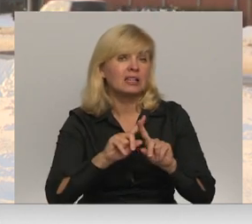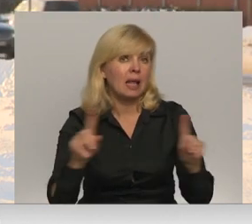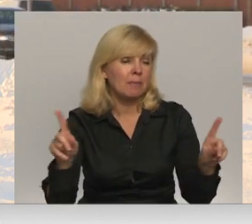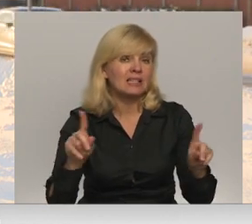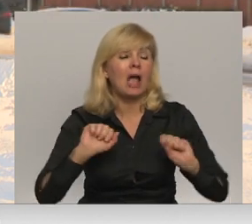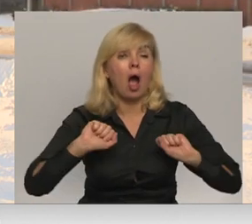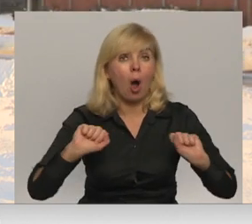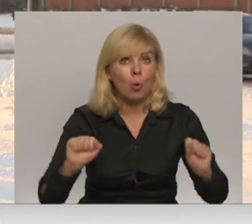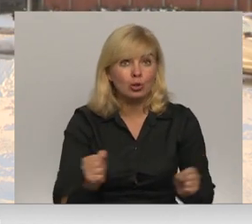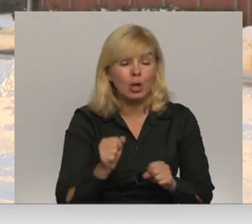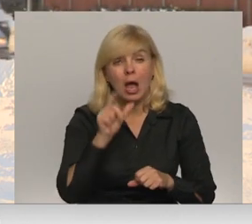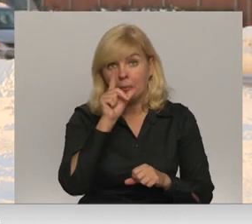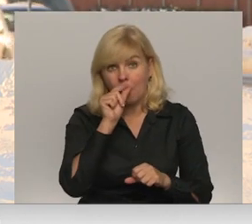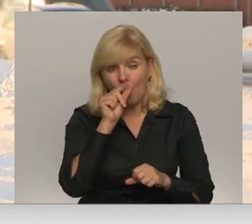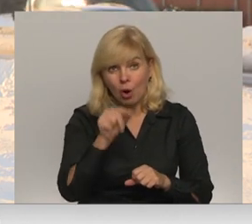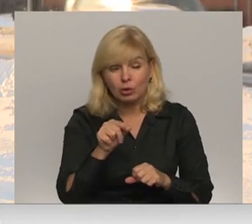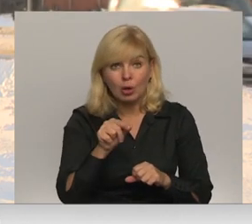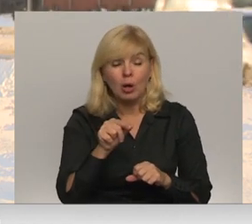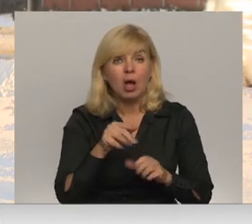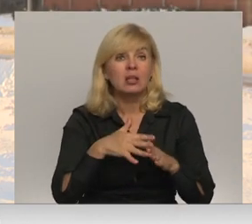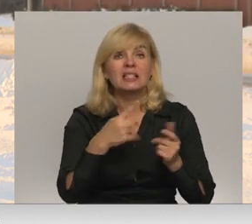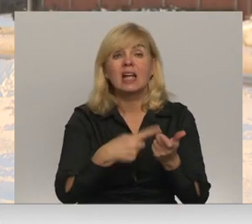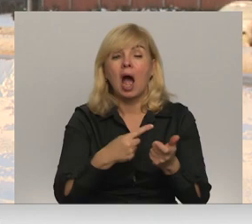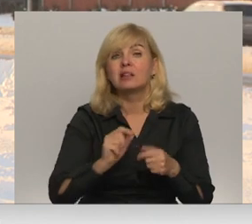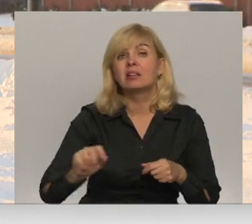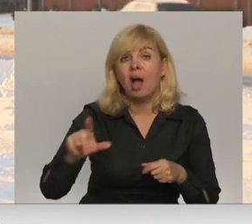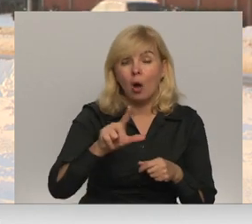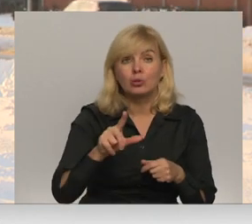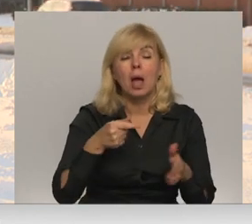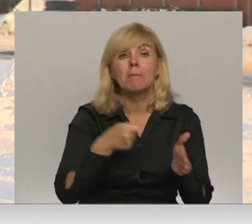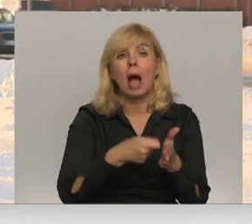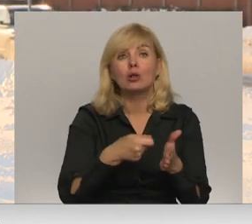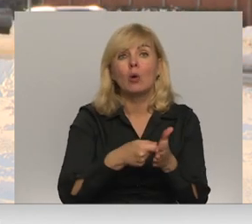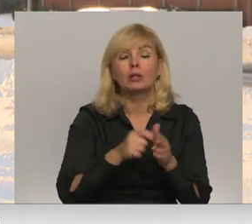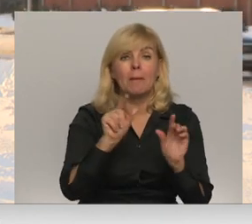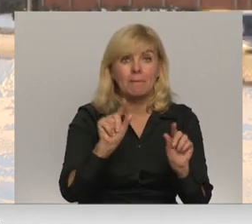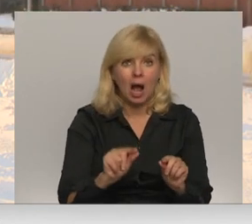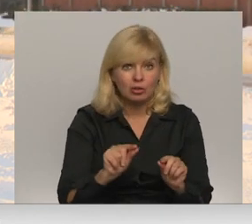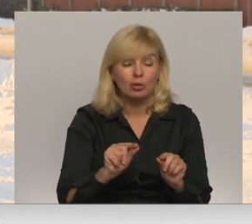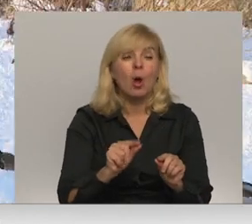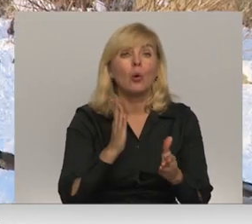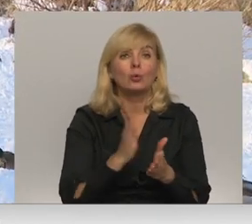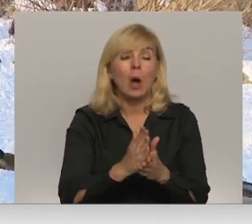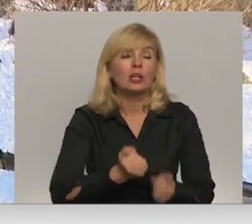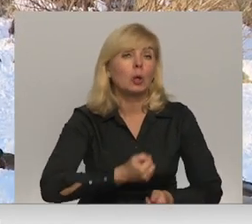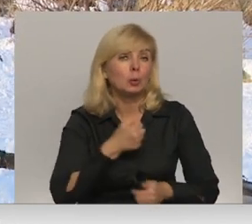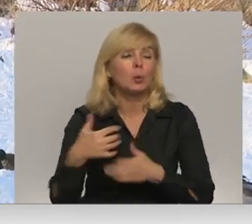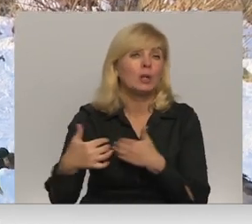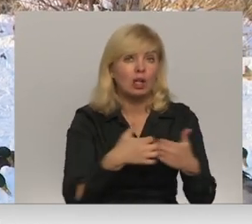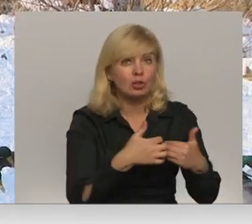augsti un putnu koncentrācija liela, bet barotāja diezgan maz. Tāpēc notiek tāda sīva cīņa.